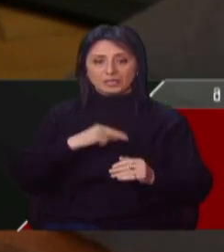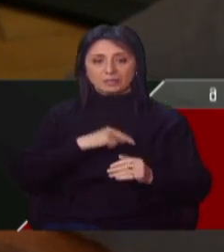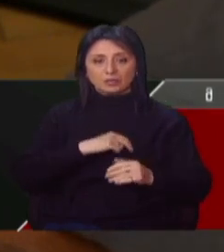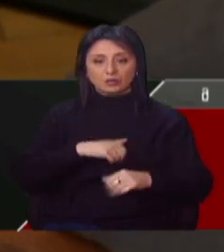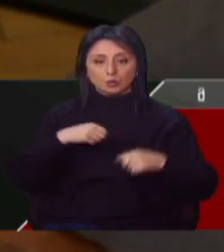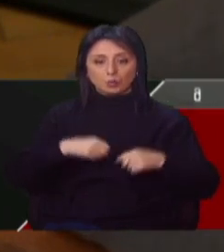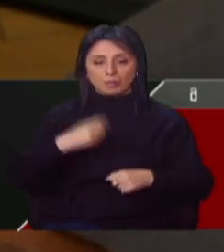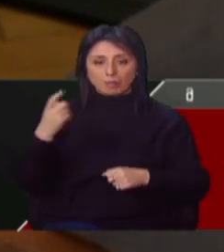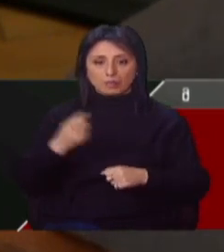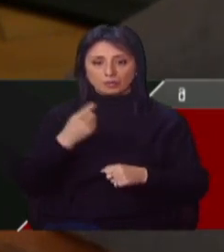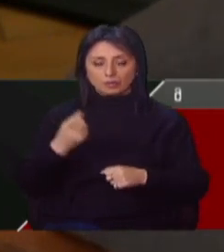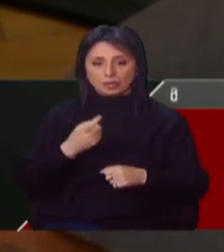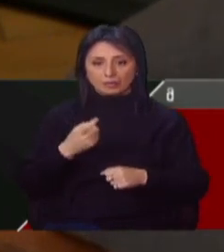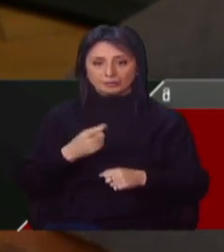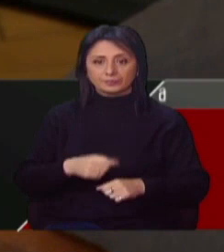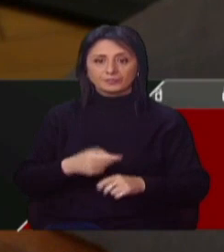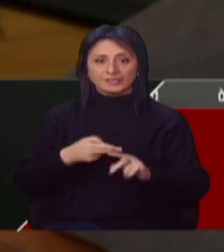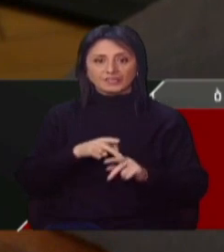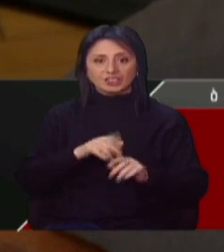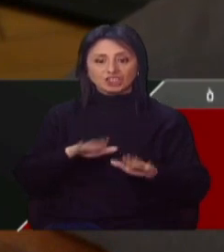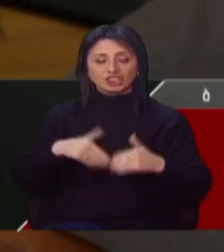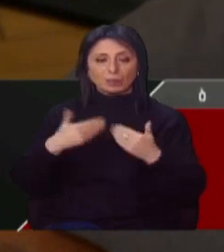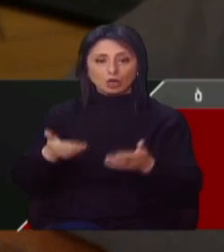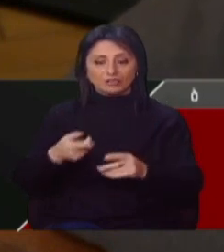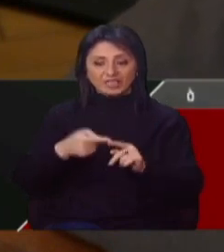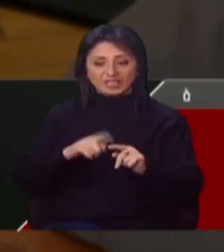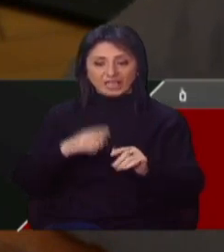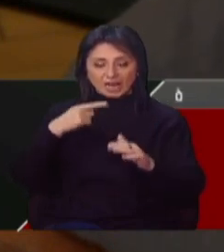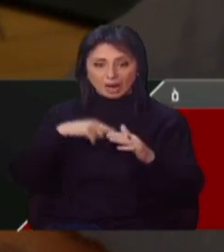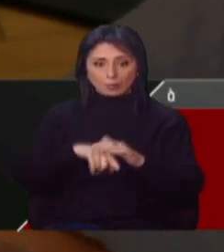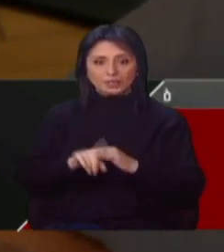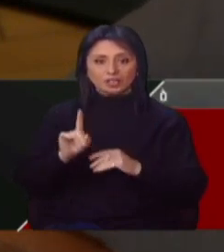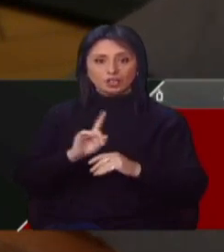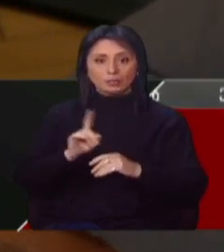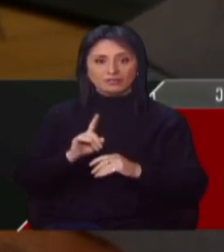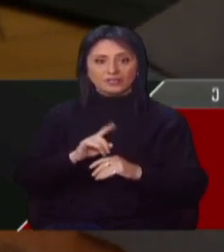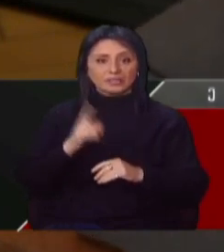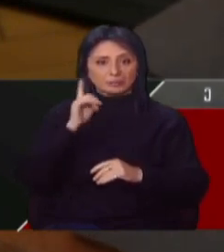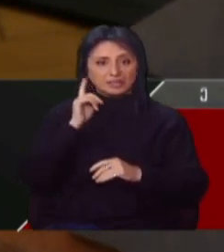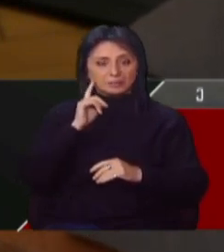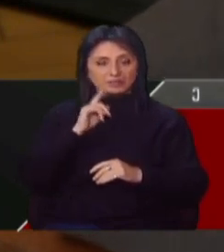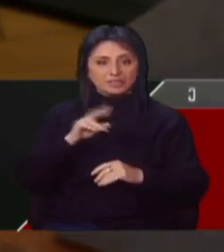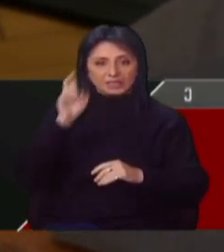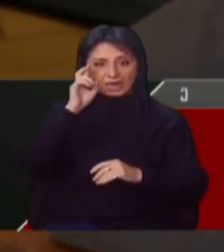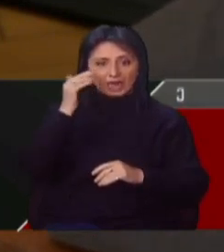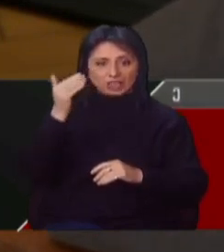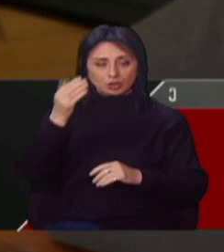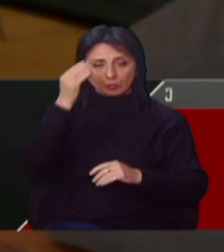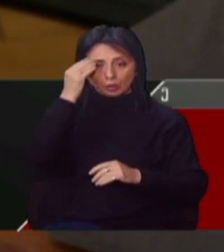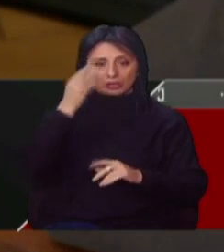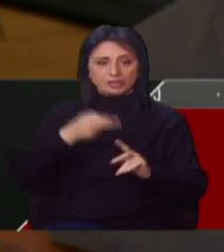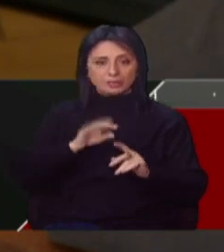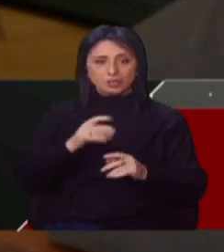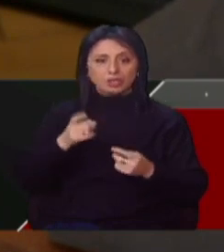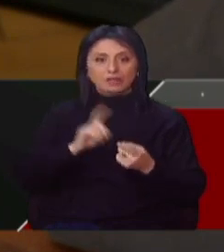huri supleba musileba. Este și moctava za tikidan gamum dinare rom, mesmis, heli supleba, dispoziție,